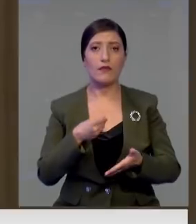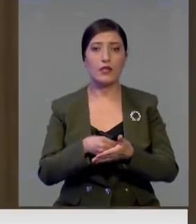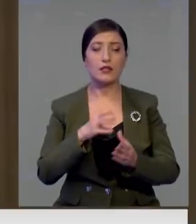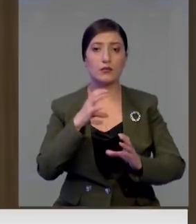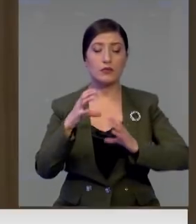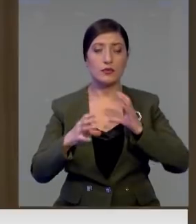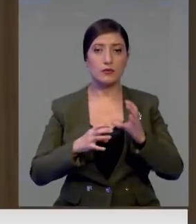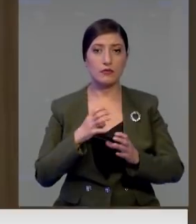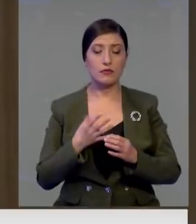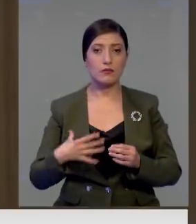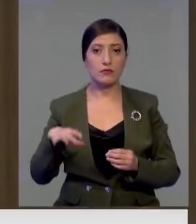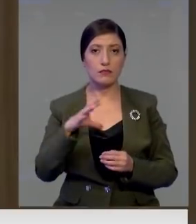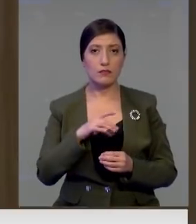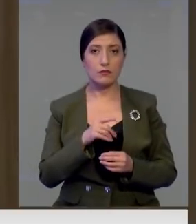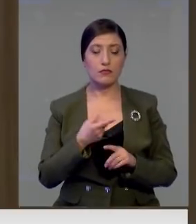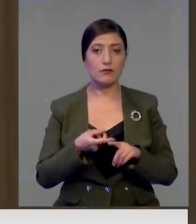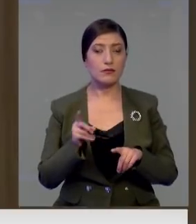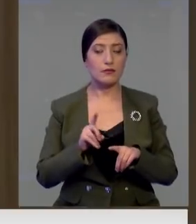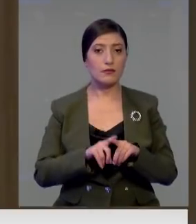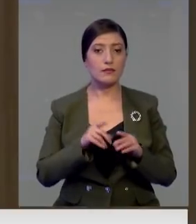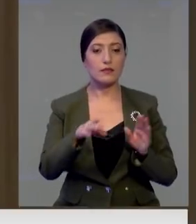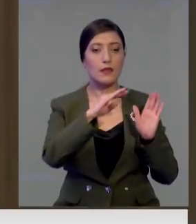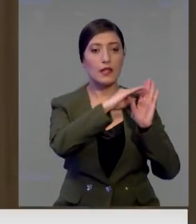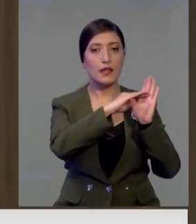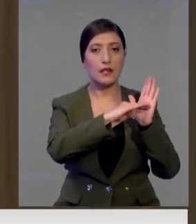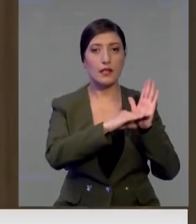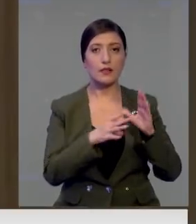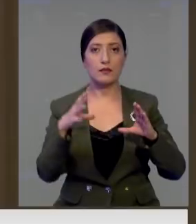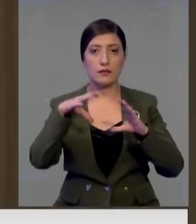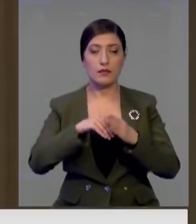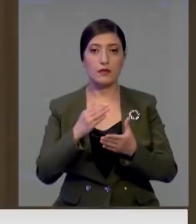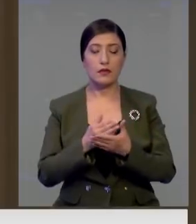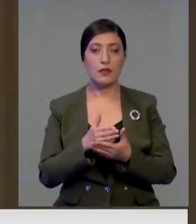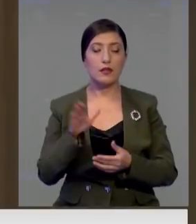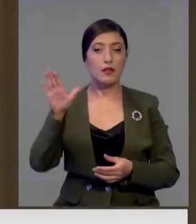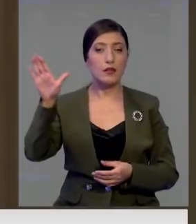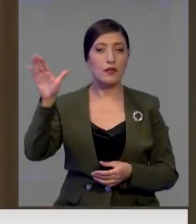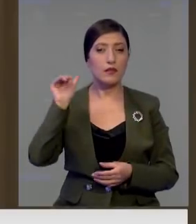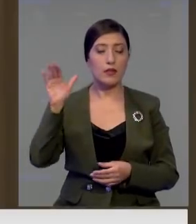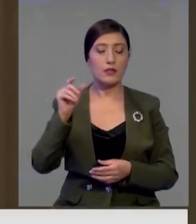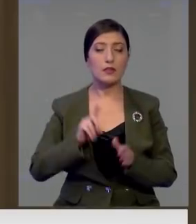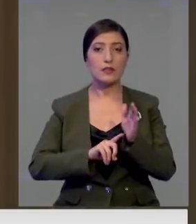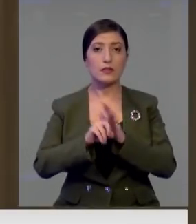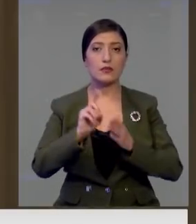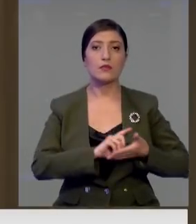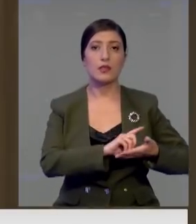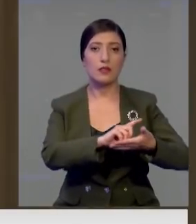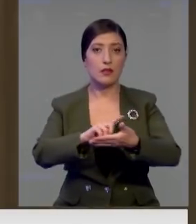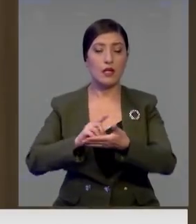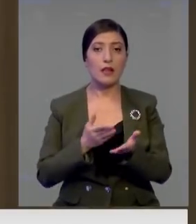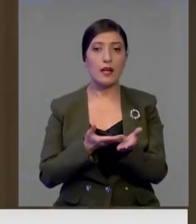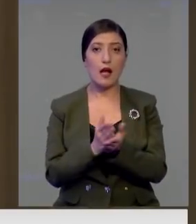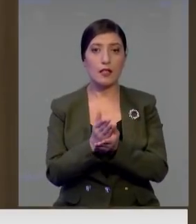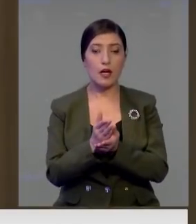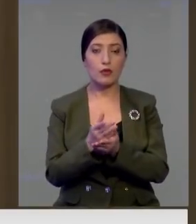կառույցը, հետևաբար նաև իրենք էլ իրենց ընդհանրակարգերն են անցնում, ինքը վարկը սկսվում է բանակցվել այն քաղաքականությունների շուրջ,